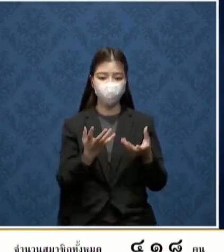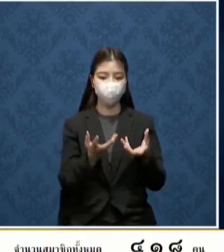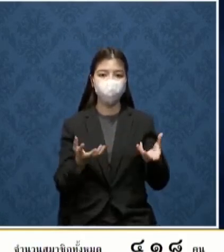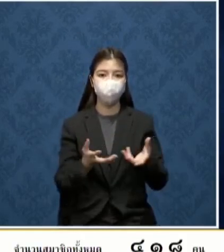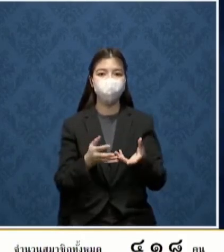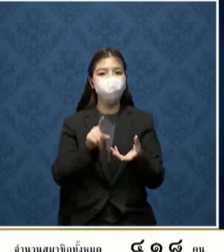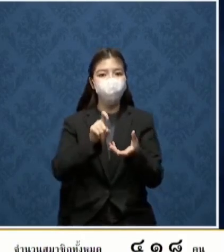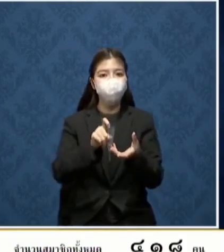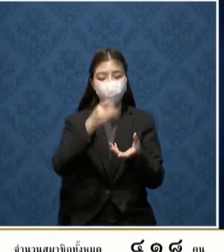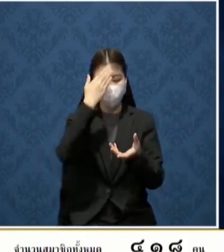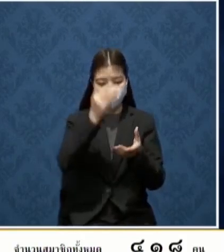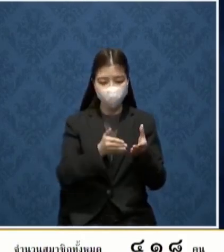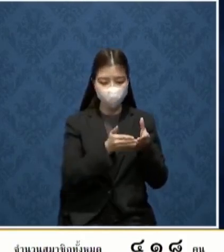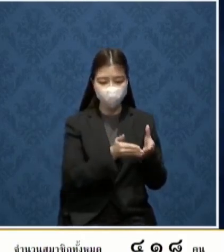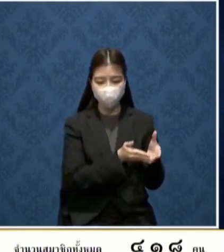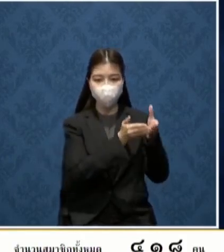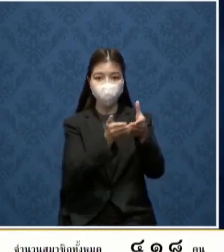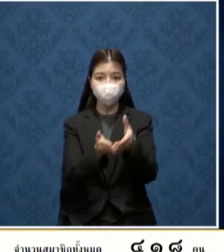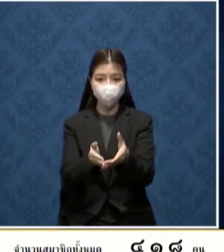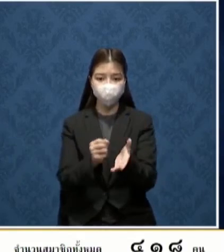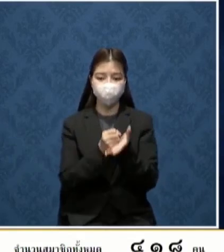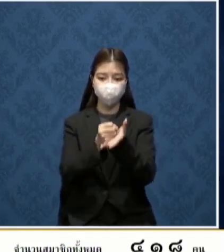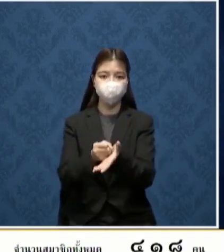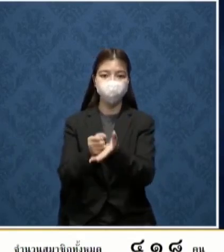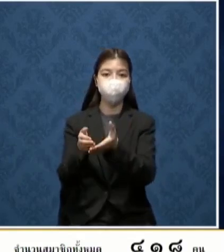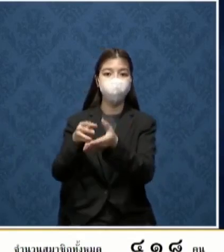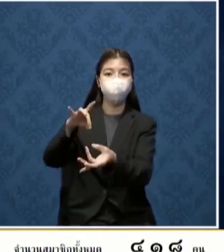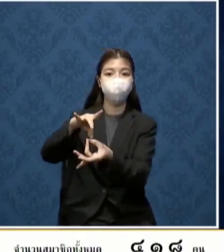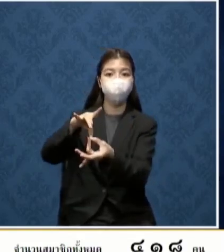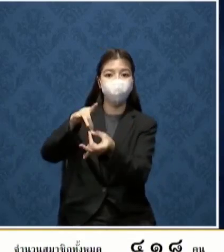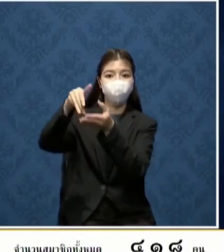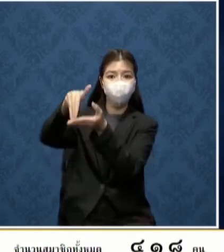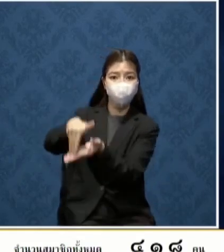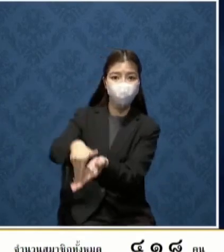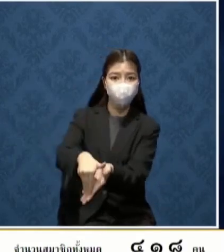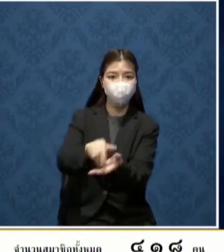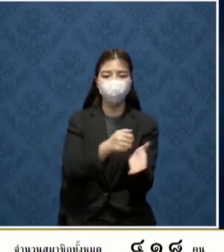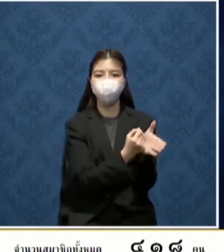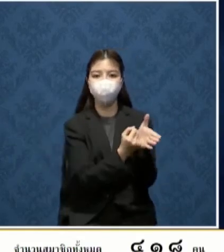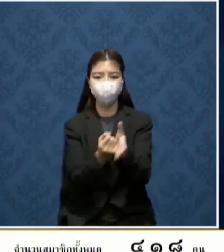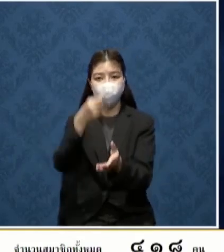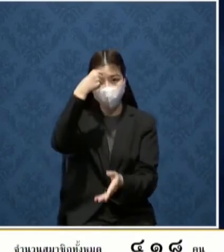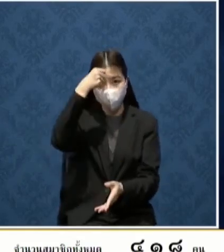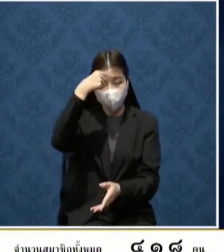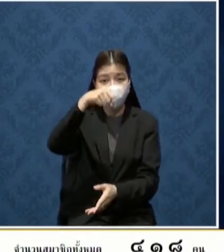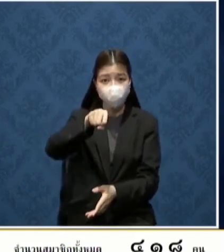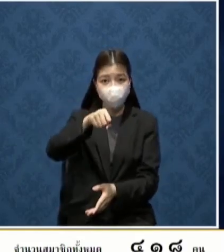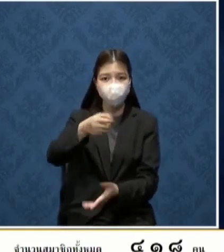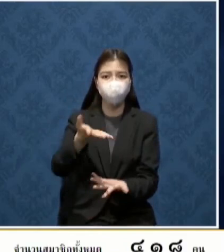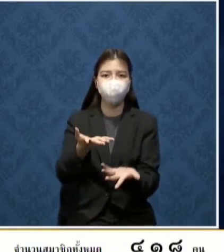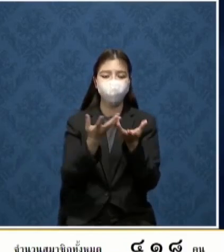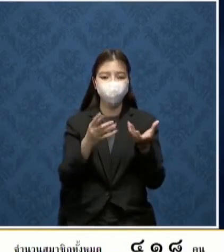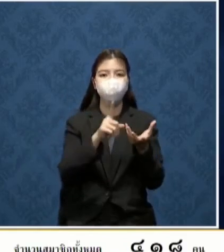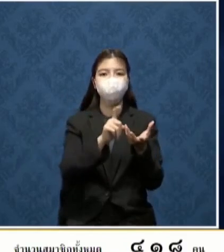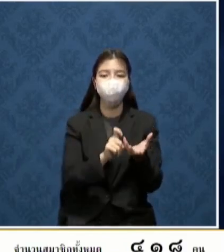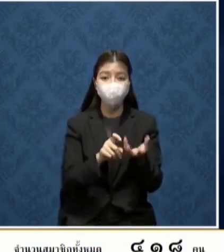ารออกไปปฏิบัติภารกิ ค้นหาผู้สูญหายจากเรือสโกไทย ไม่ถึง 10 วันยไมได้ไปรบกบใครนะครับ แค่